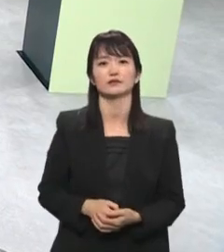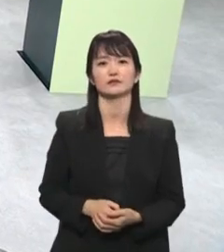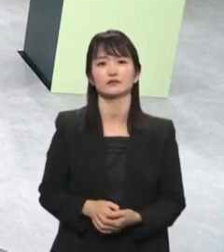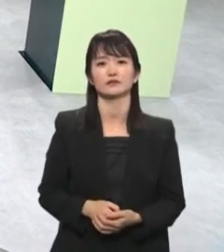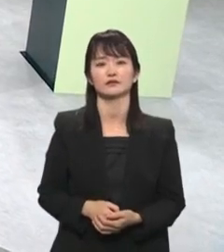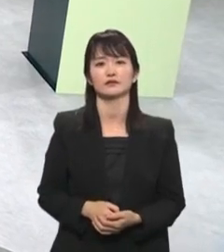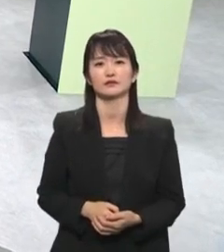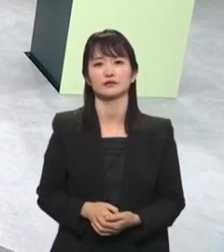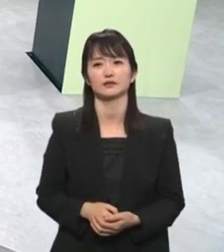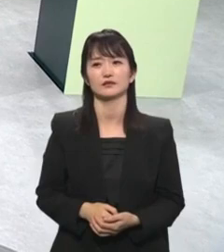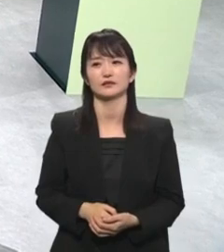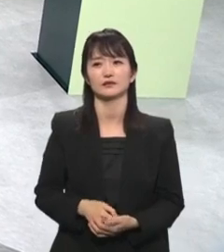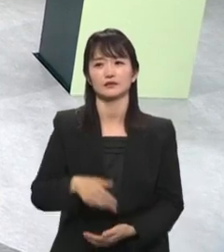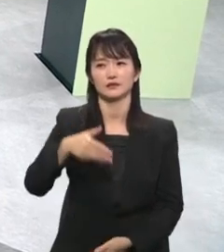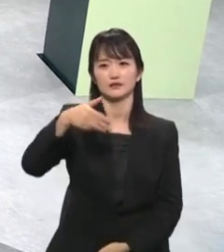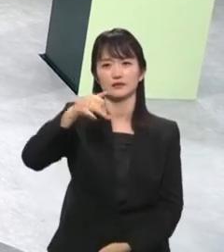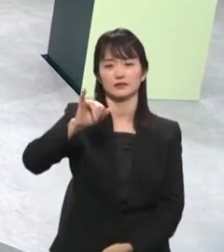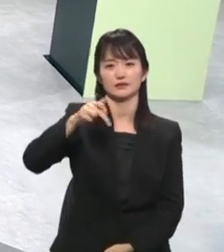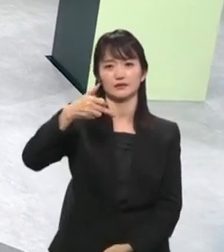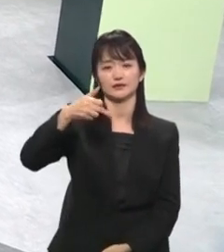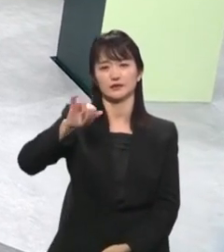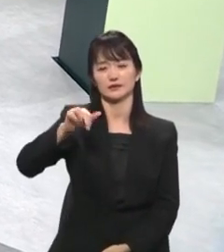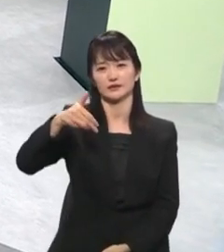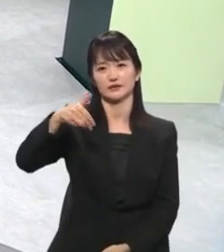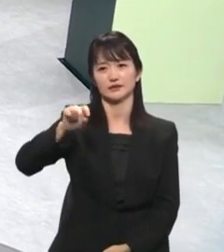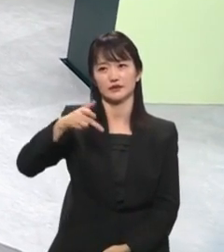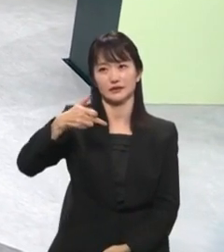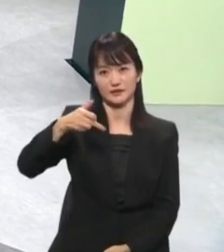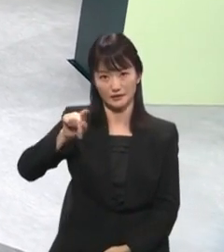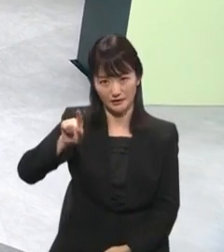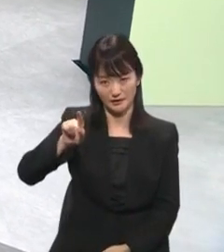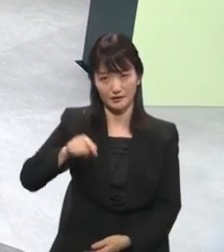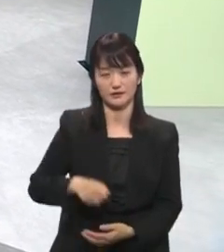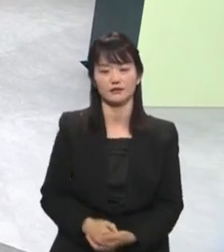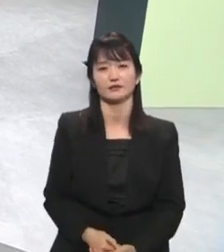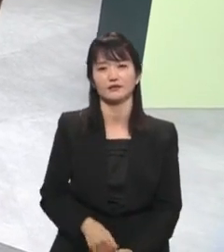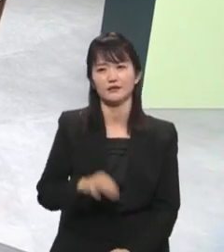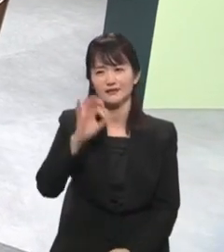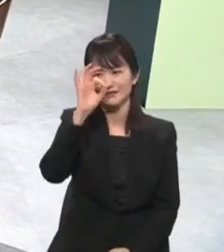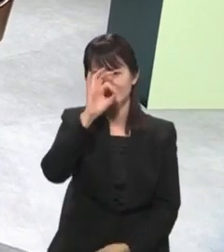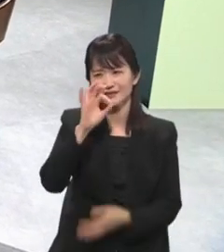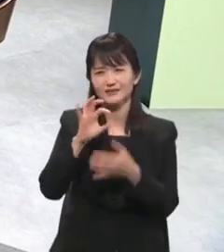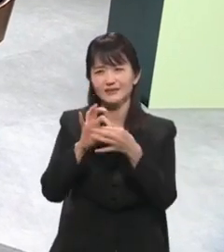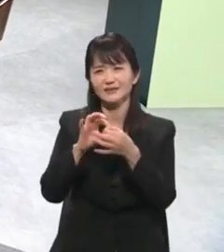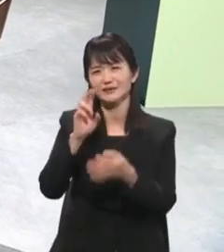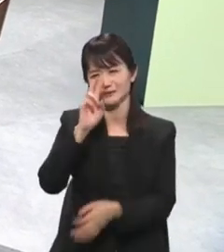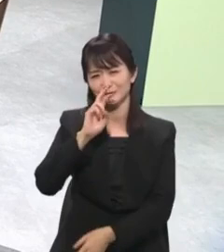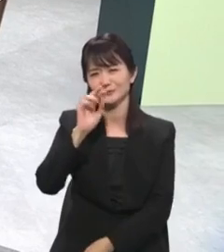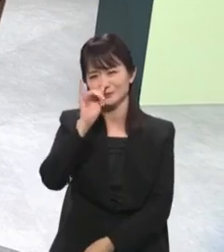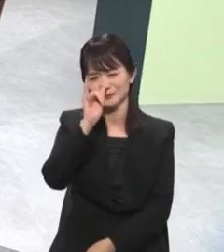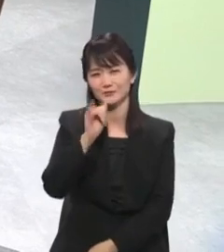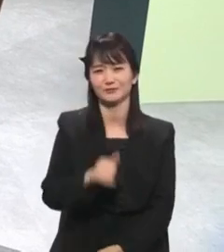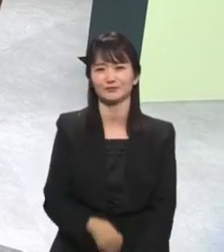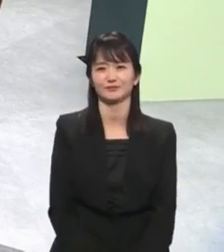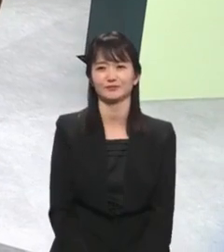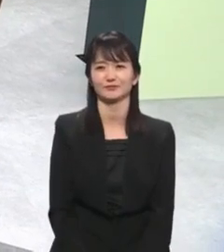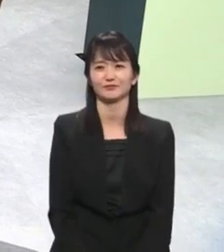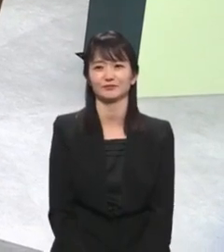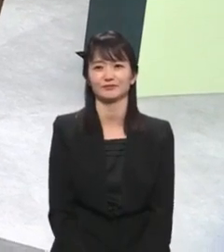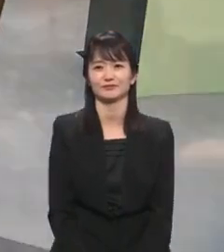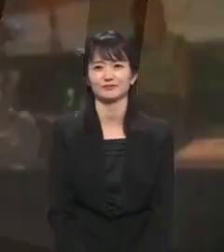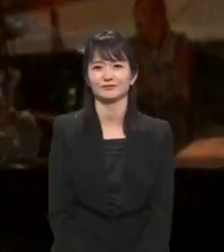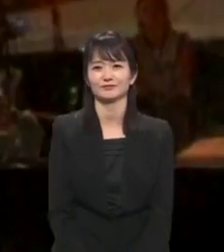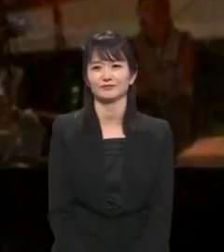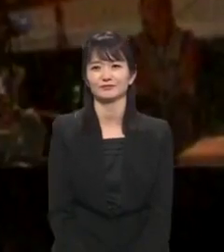예. 치키치키 차카차카. 90년대. 네. 저팔계의 노래도 있고. 저팔계의 노래. 그런데 그때 이렇게